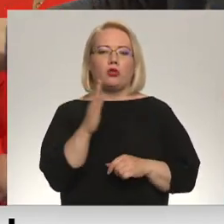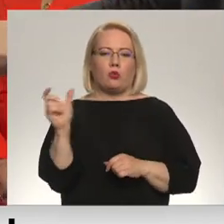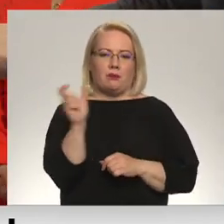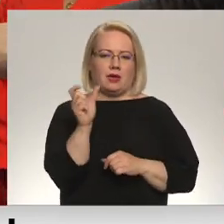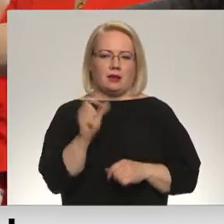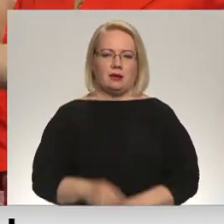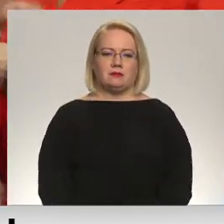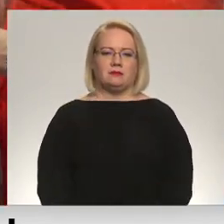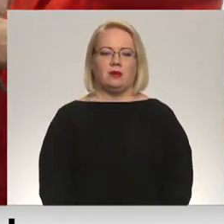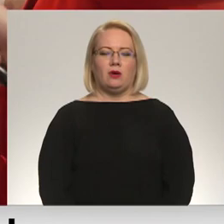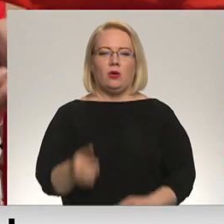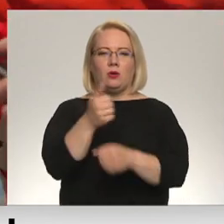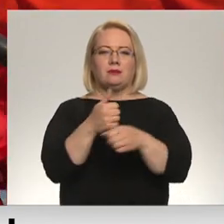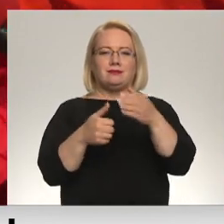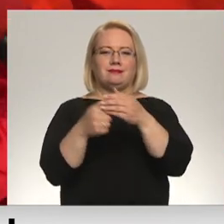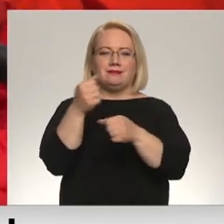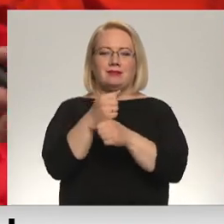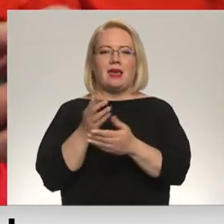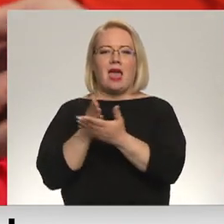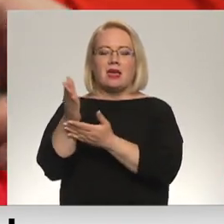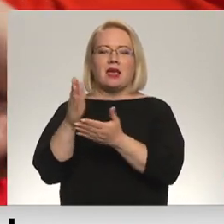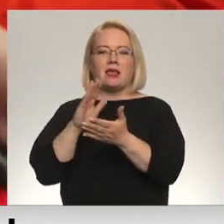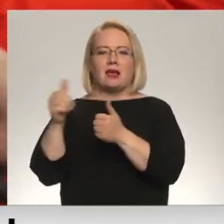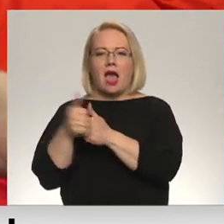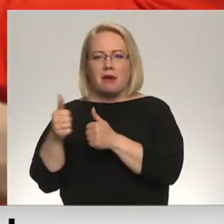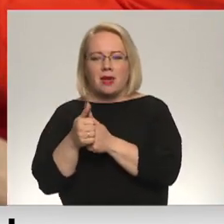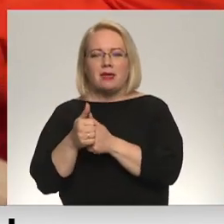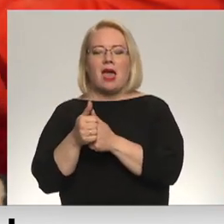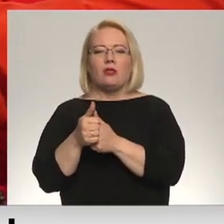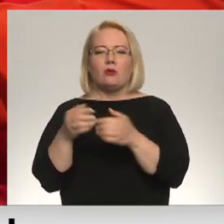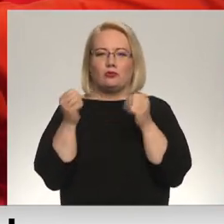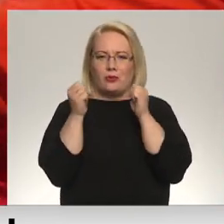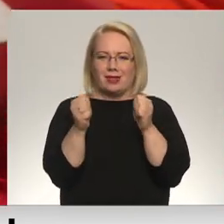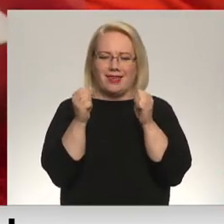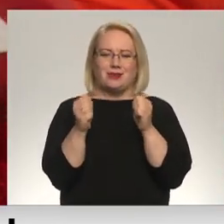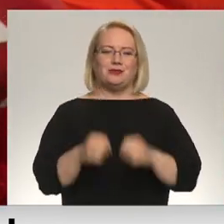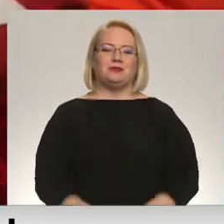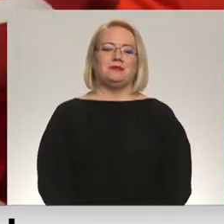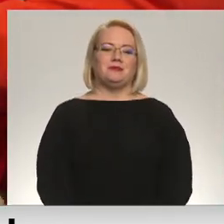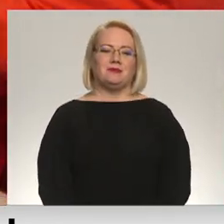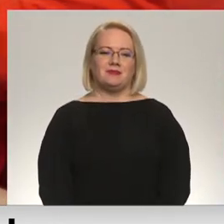Turiet šādi īkšņus, ja? Ejiet pie kaimiņiem, vienojieties kopīgā īkšņu turēšanā.